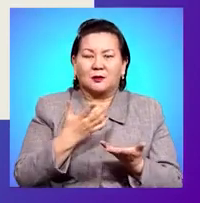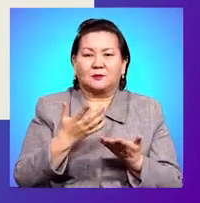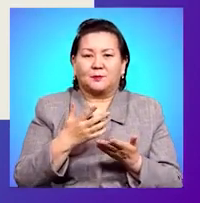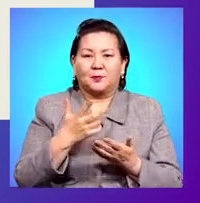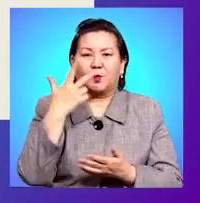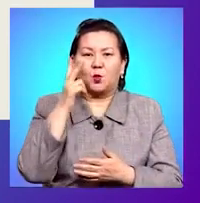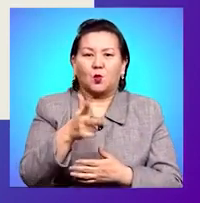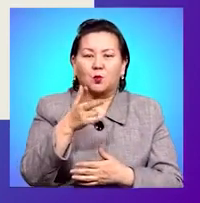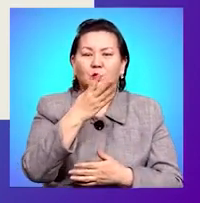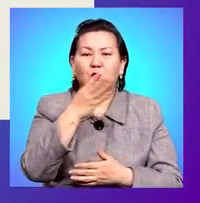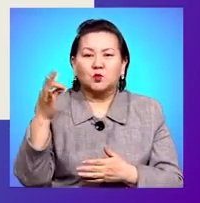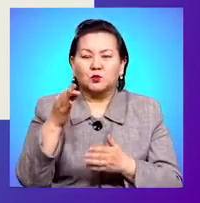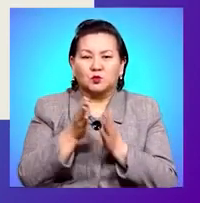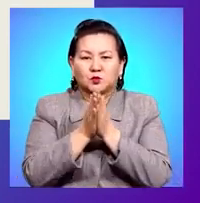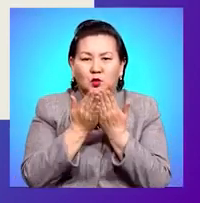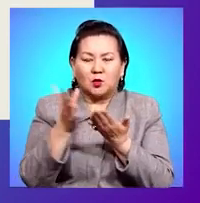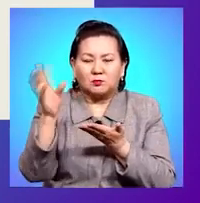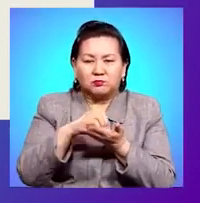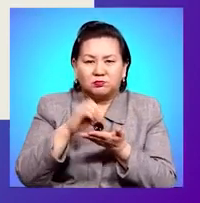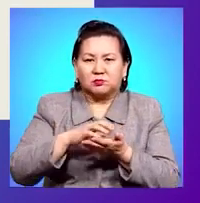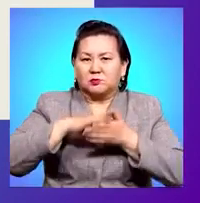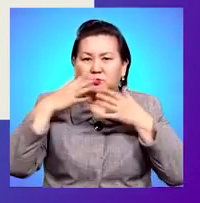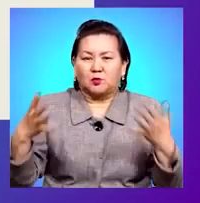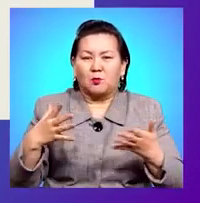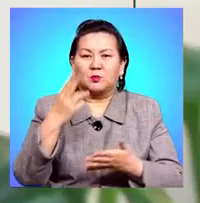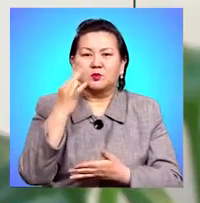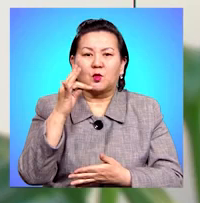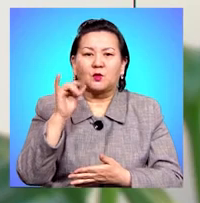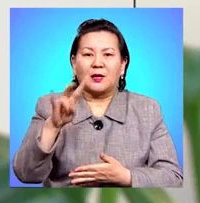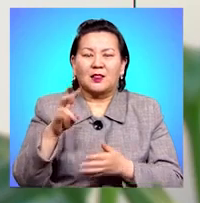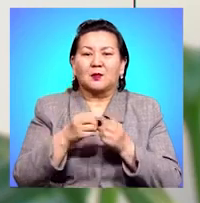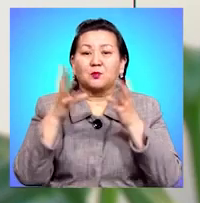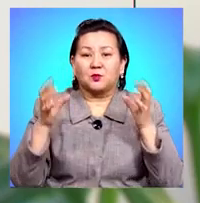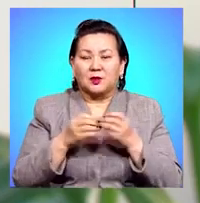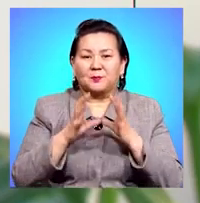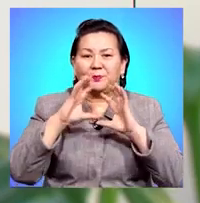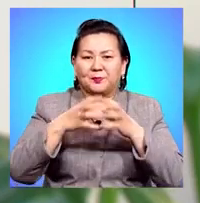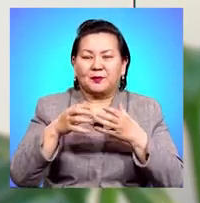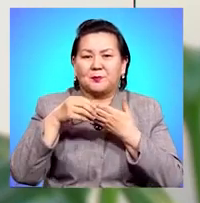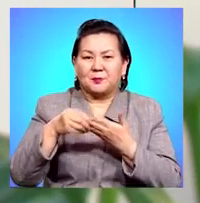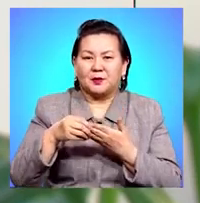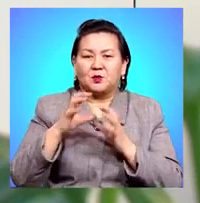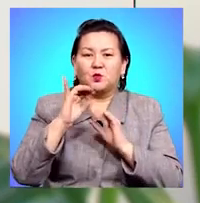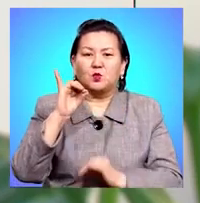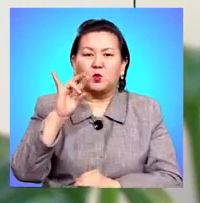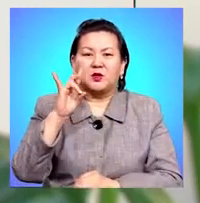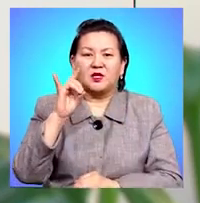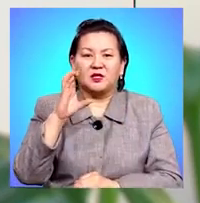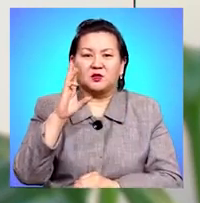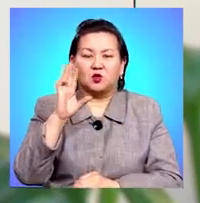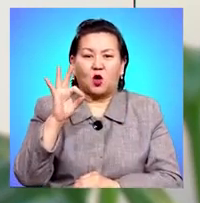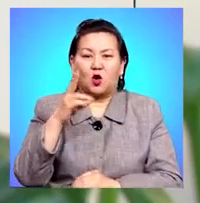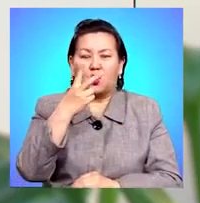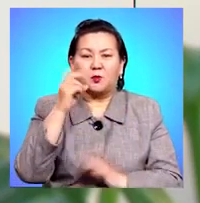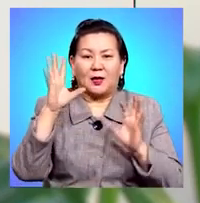одоо 3400 гаруй зохиолыг эмтгэсэн томоохон цэмэрлэг үтээл юм. За дэлхийн баримт өөр ЮНЕСКО 2011 онд